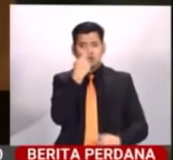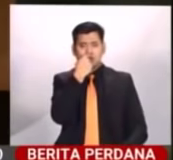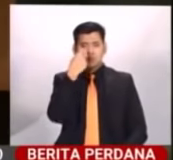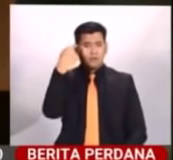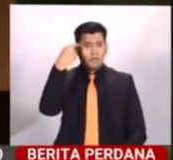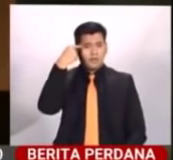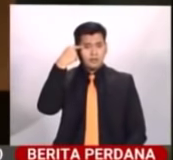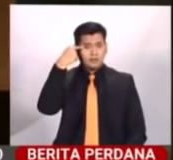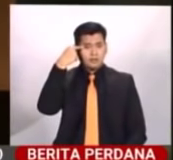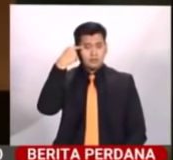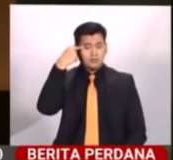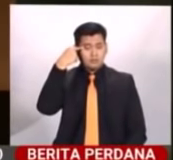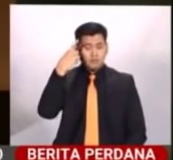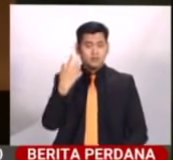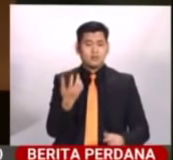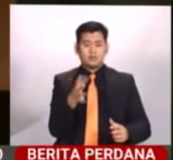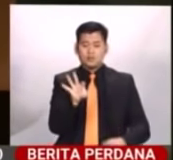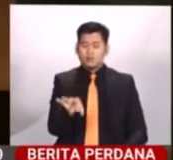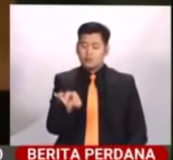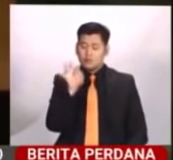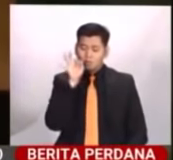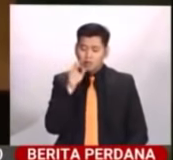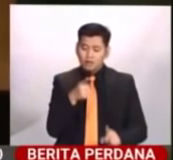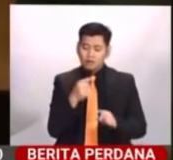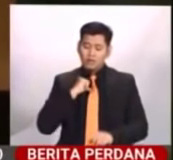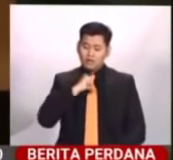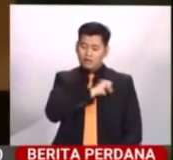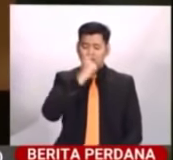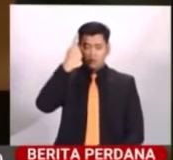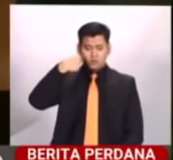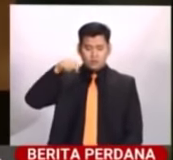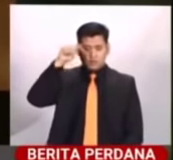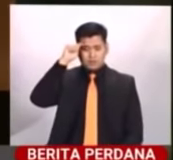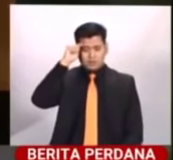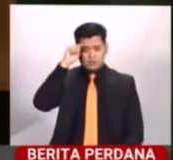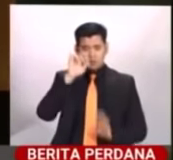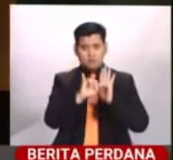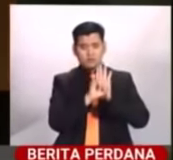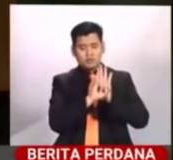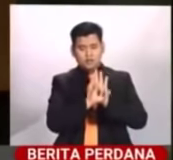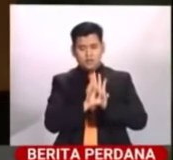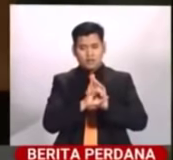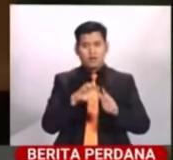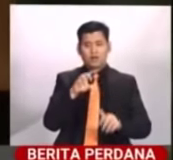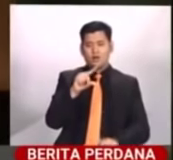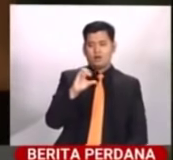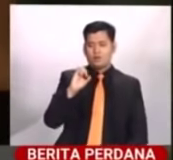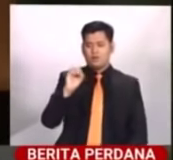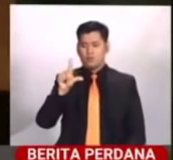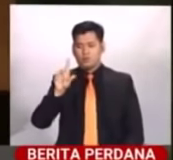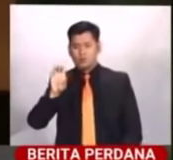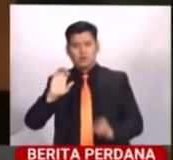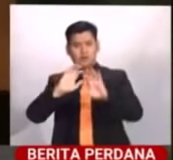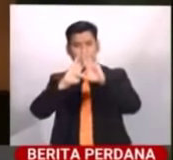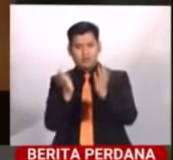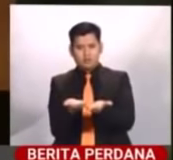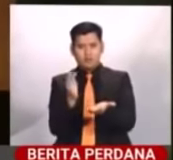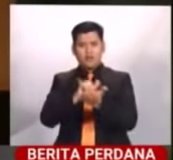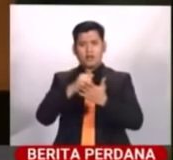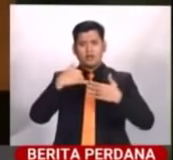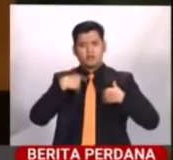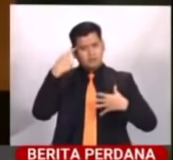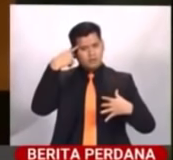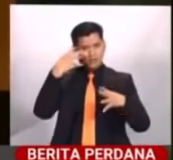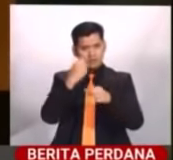mata. Ia dibongkarkan ahli teori konspirasi menerusi imej janaan Google Earth di lokasi itu. Ada antara mereka